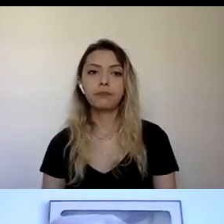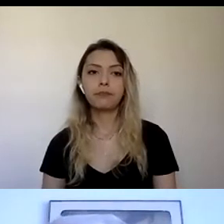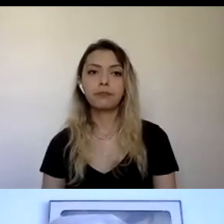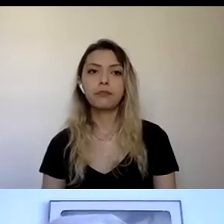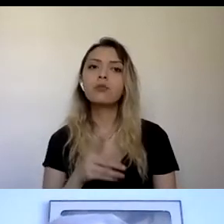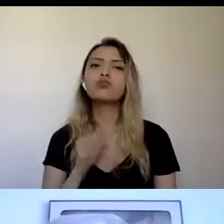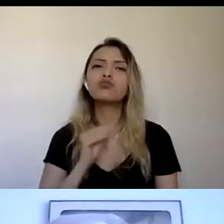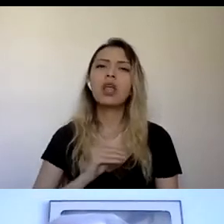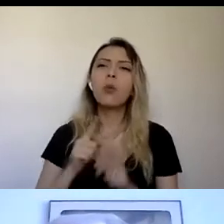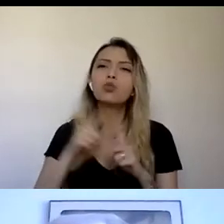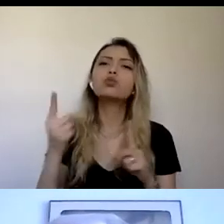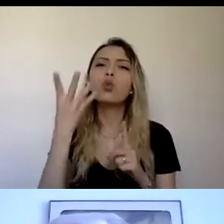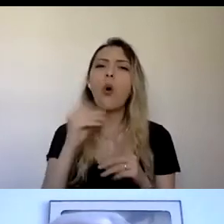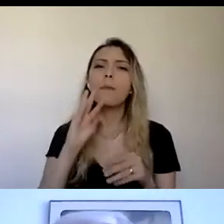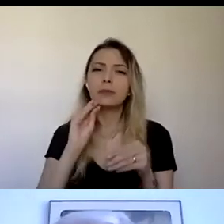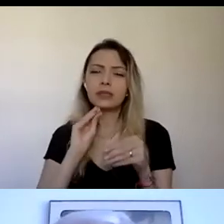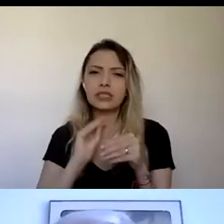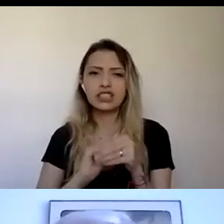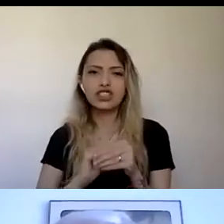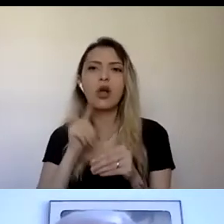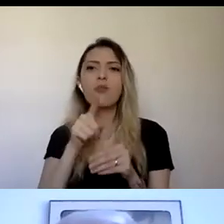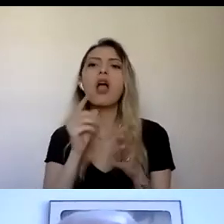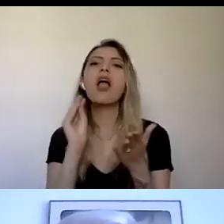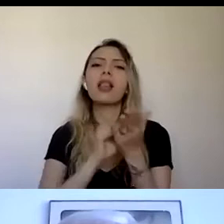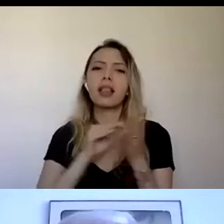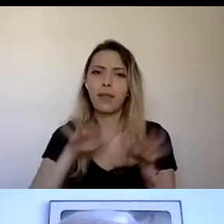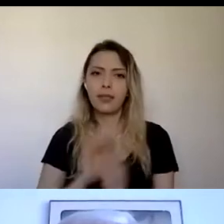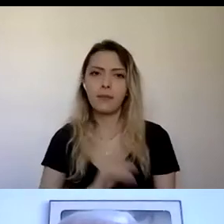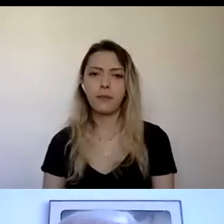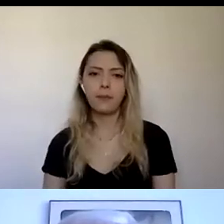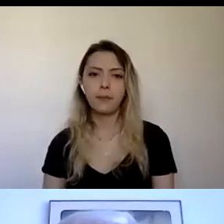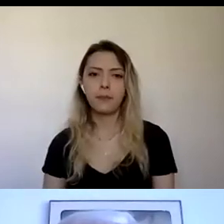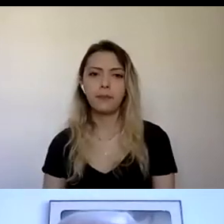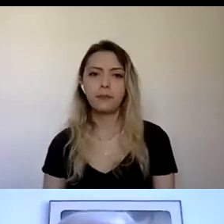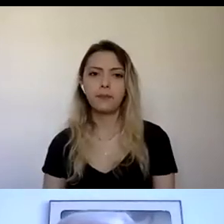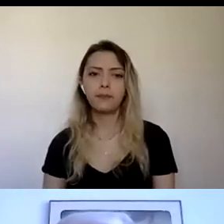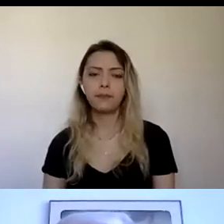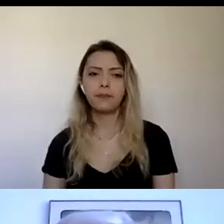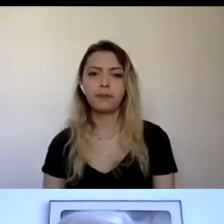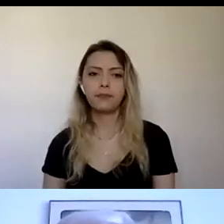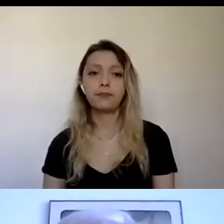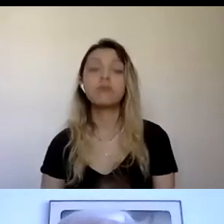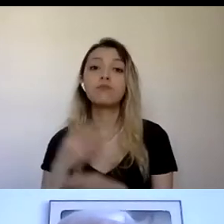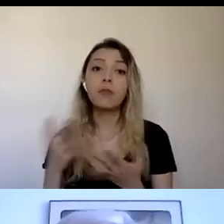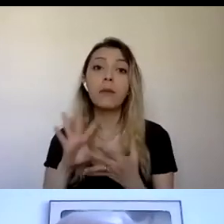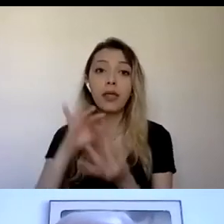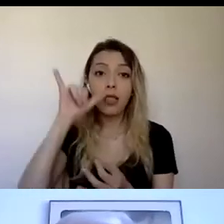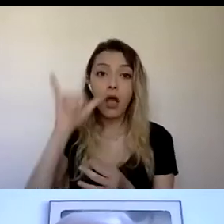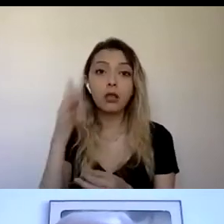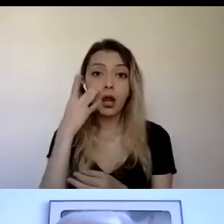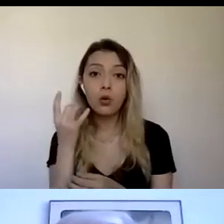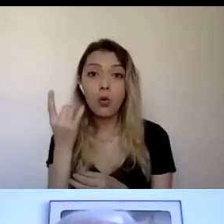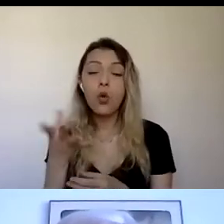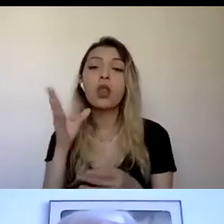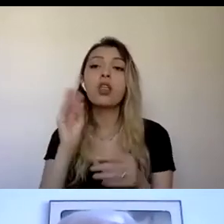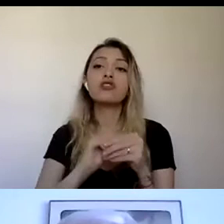da olmasın diye eklemiş de olabilirim ki sanıyorum eklemedim. Tabii ki insan hakları göstergelerinin yine diğer göstergelerden